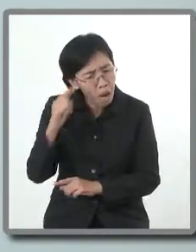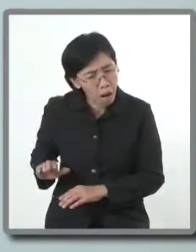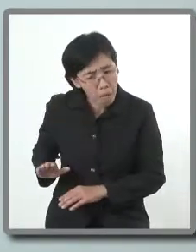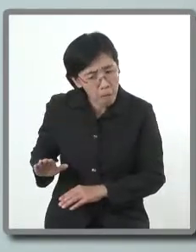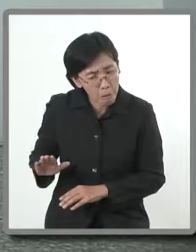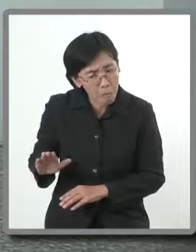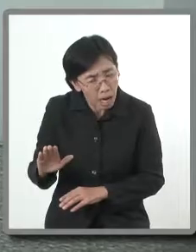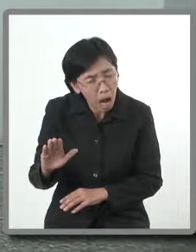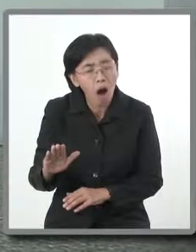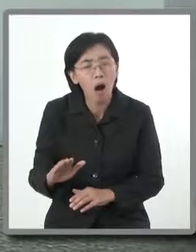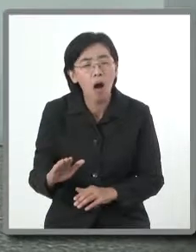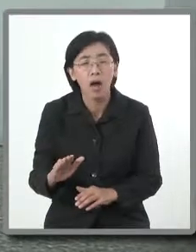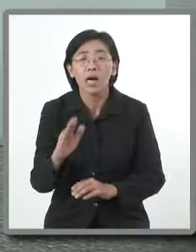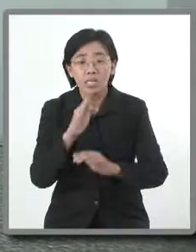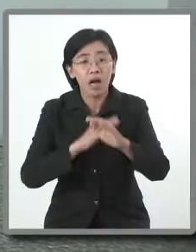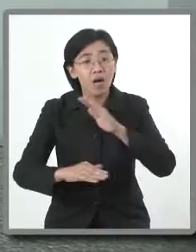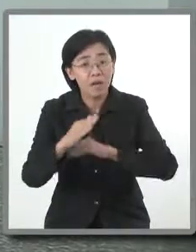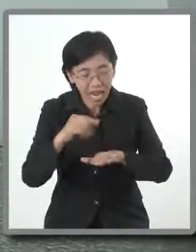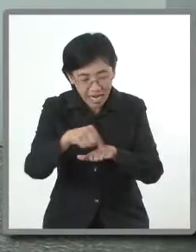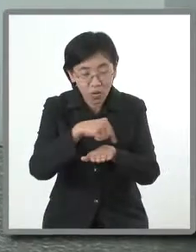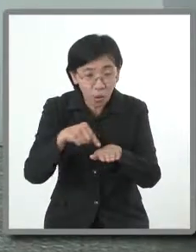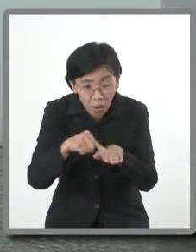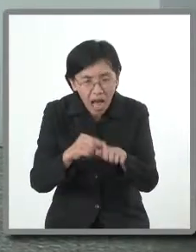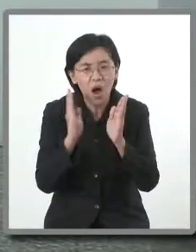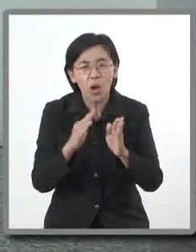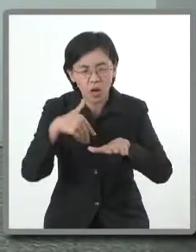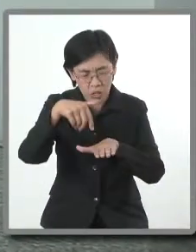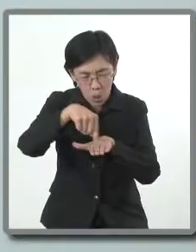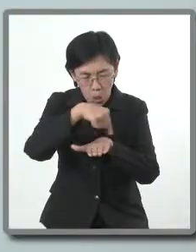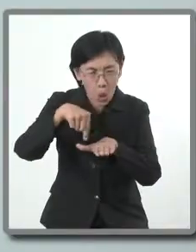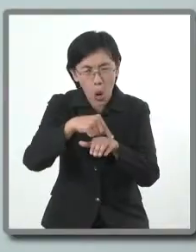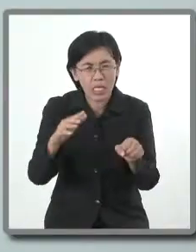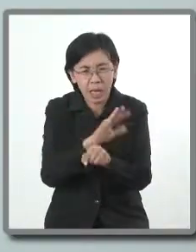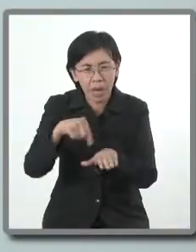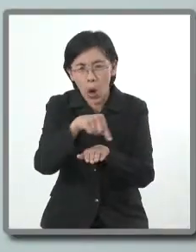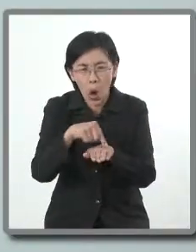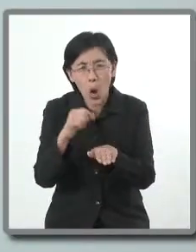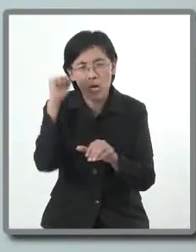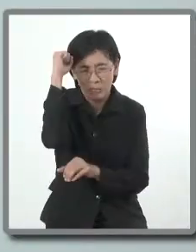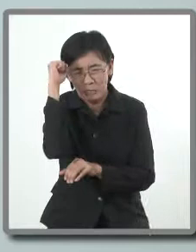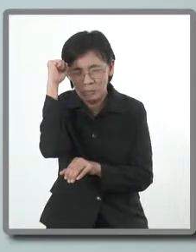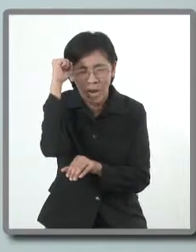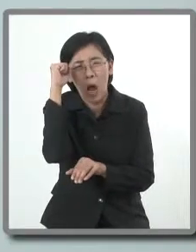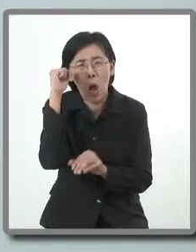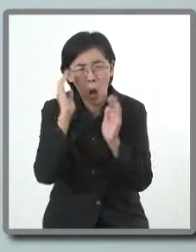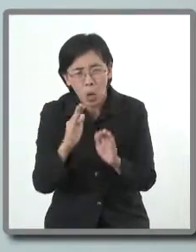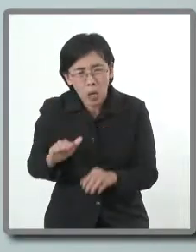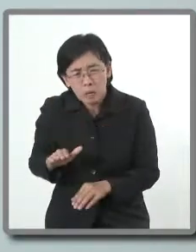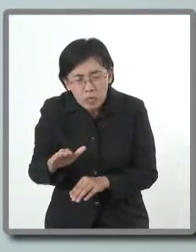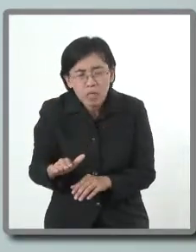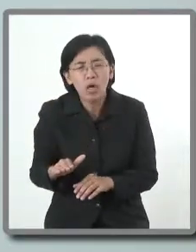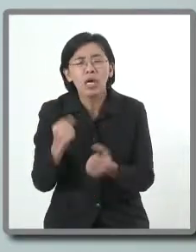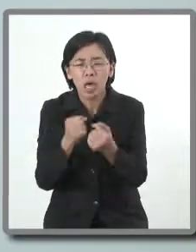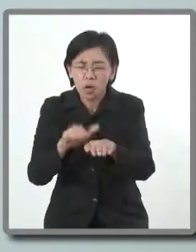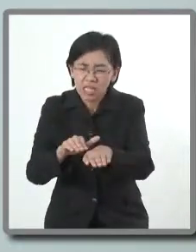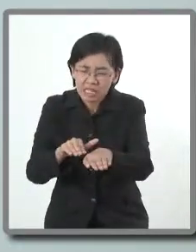การที่มีผู้โดยสารหนาแน่น ด้วย นะครับแล้วก็ในช่วงจราจรติดขัดเนี่ยรถจะวิ่งข้ามสะพ